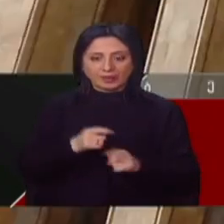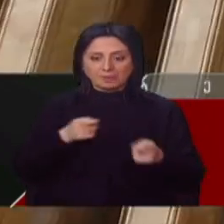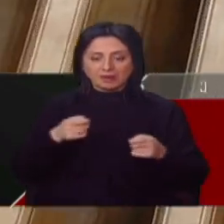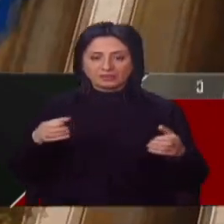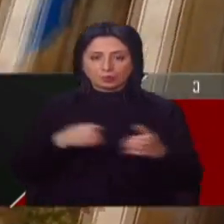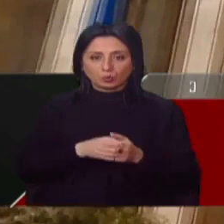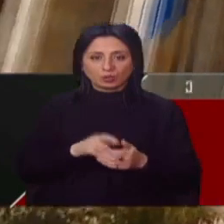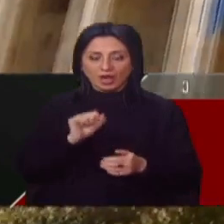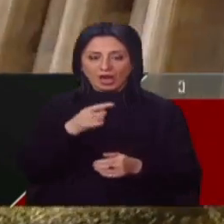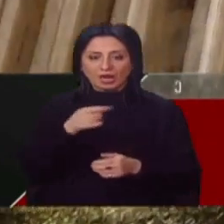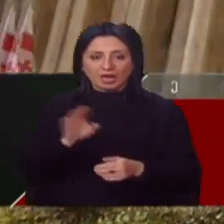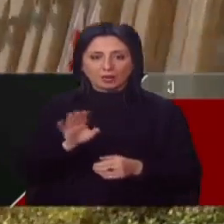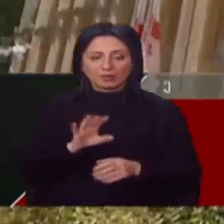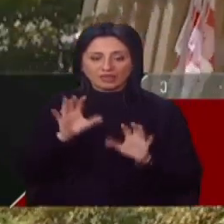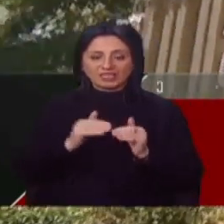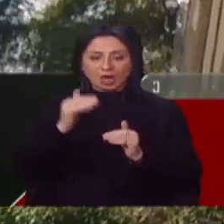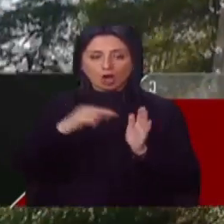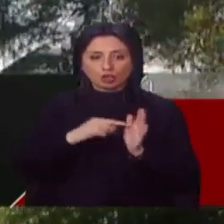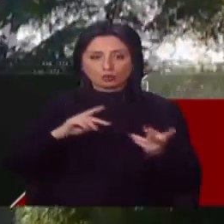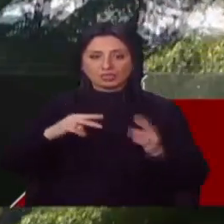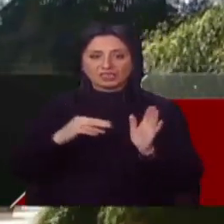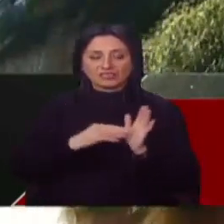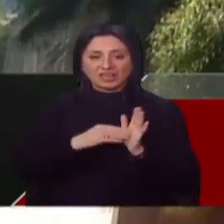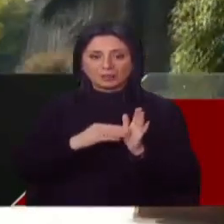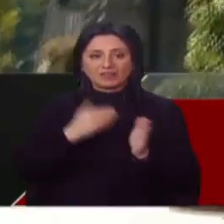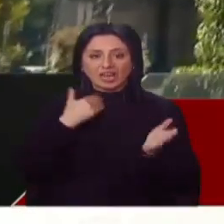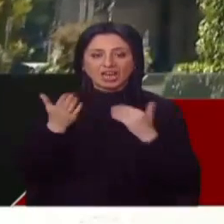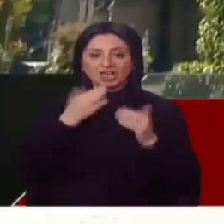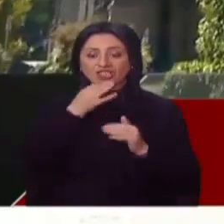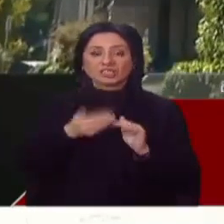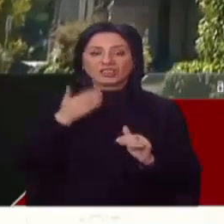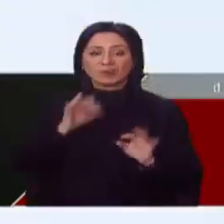Მართველი გუნდი არ გამორიცხავს საკონსტიტუციო ცვლილებების კენჭის